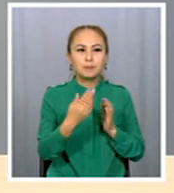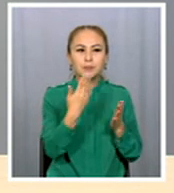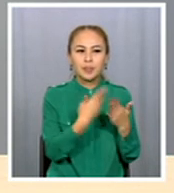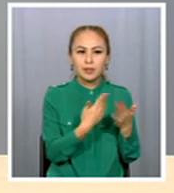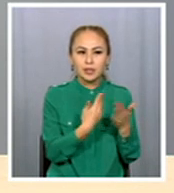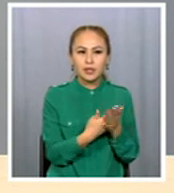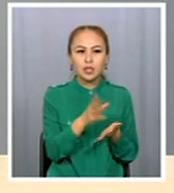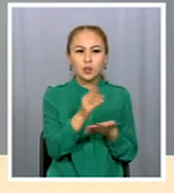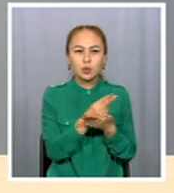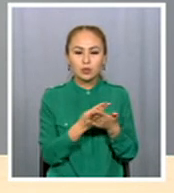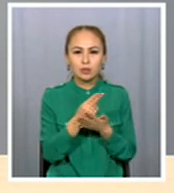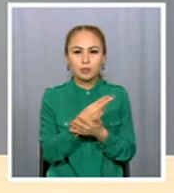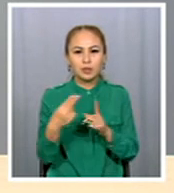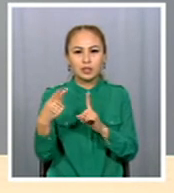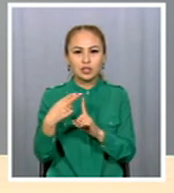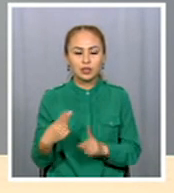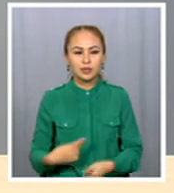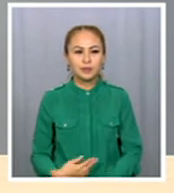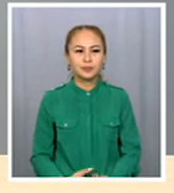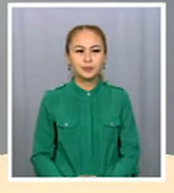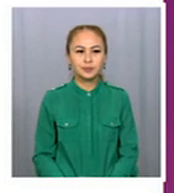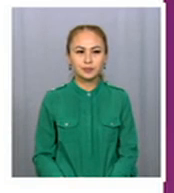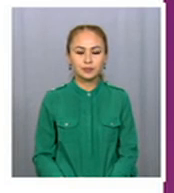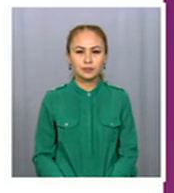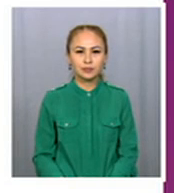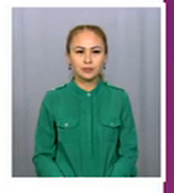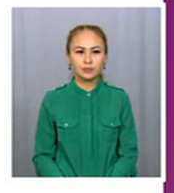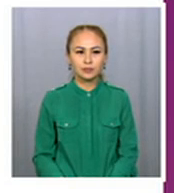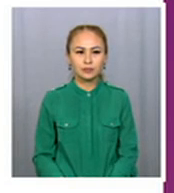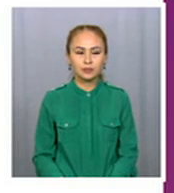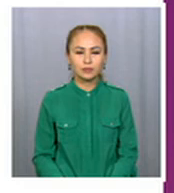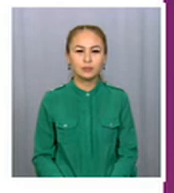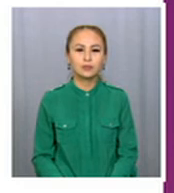примеры, рисунок, предложение.